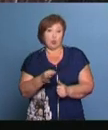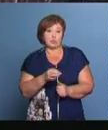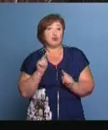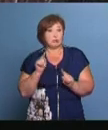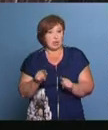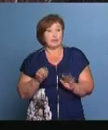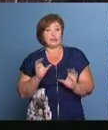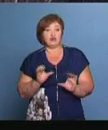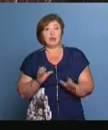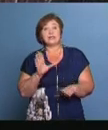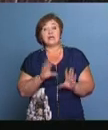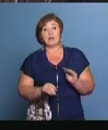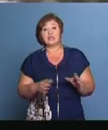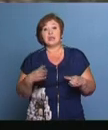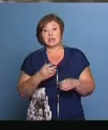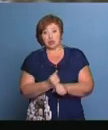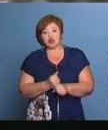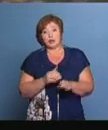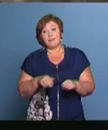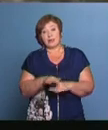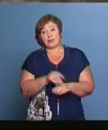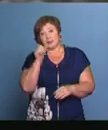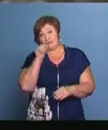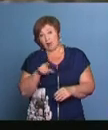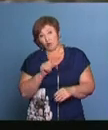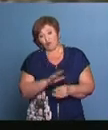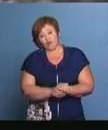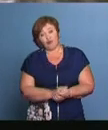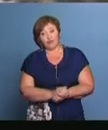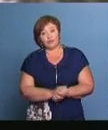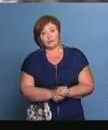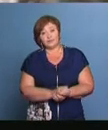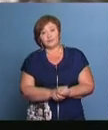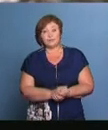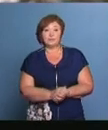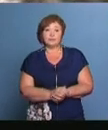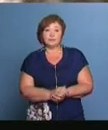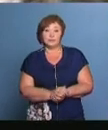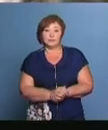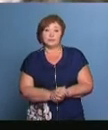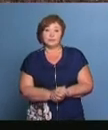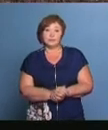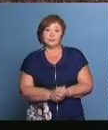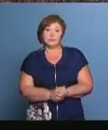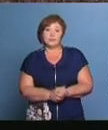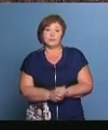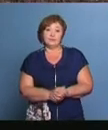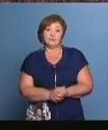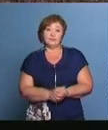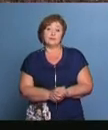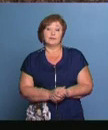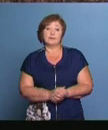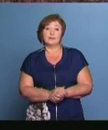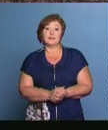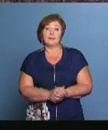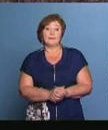кстати, сейчас занимаются сокращением популяции серого хищника. Екатерина Горина, Мария Шершова, Светлана Вахрушева, Руслан Нуриахметов, телеканал